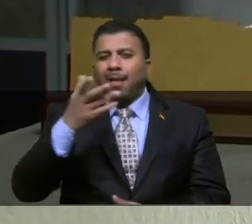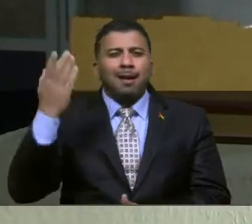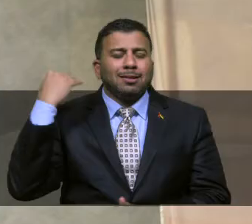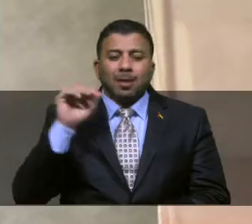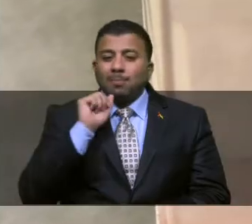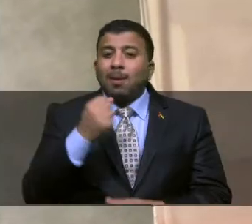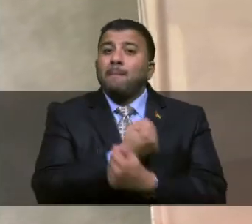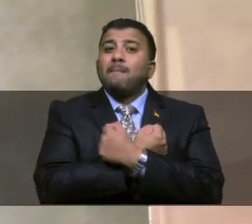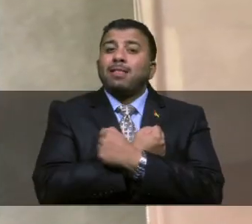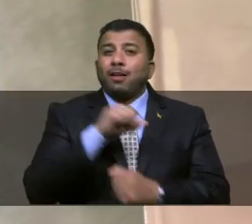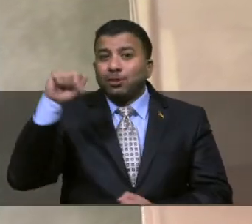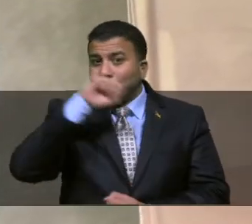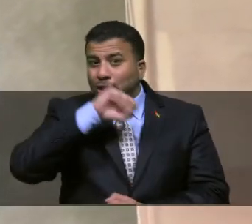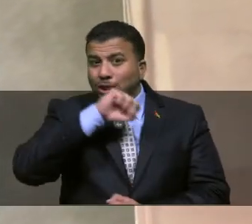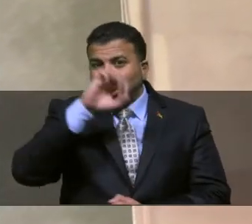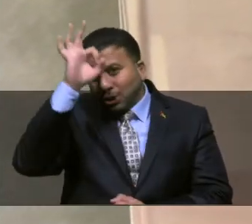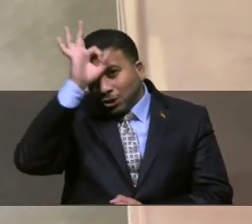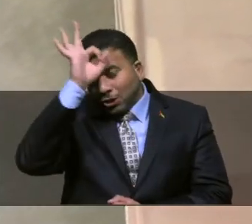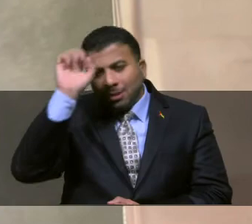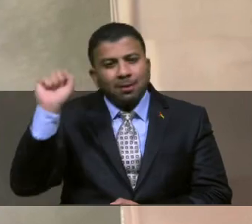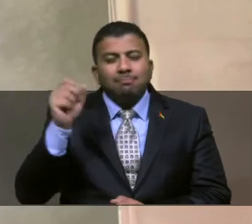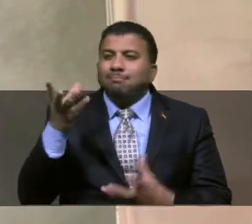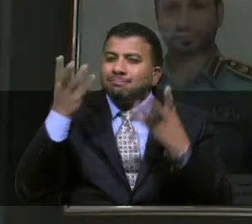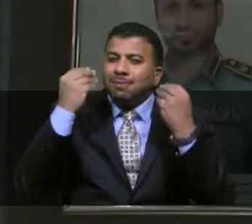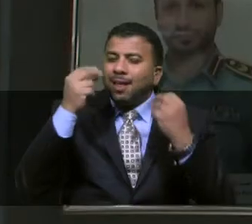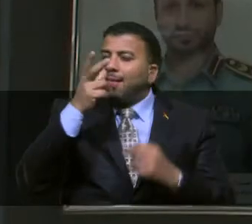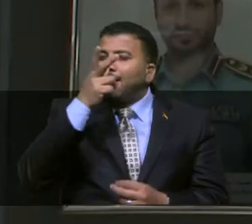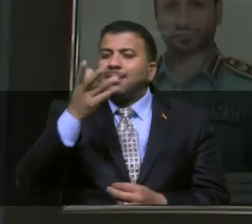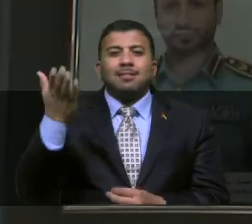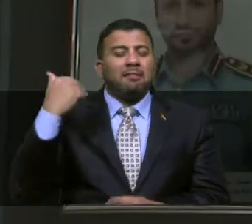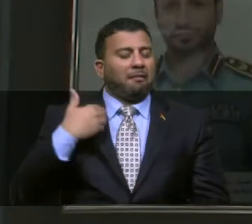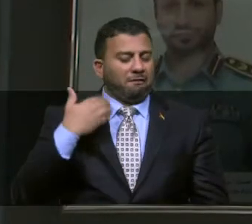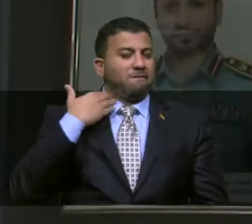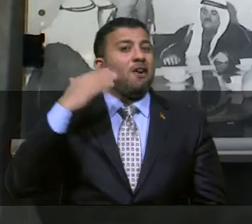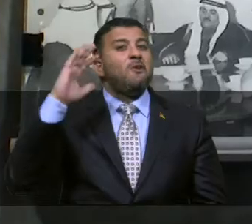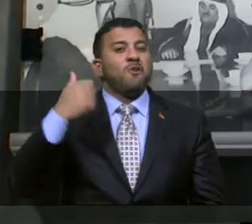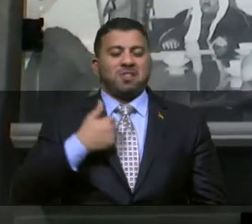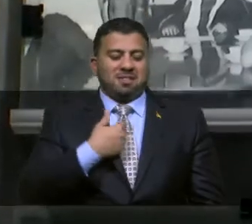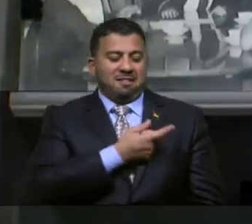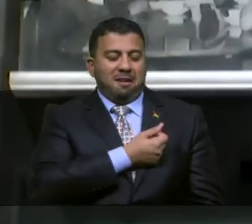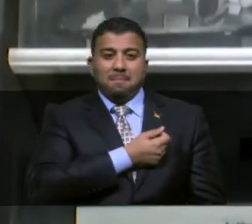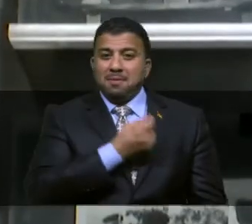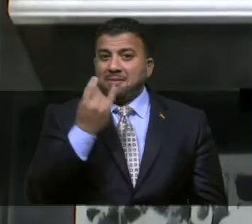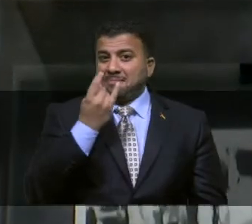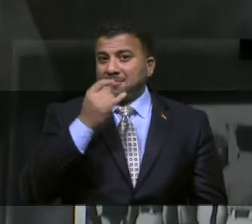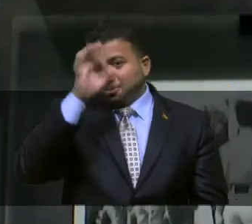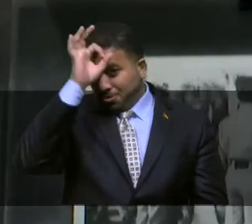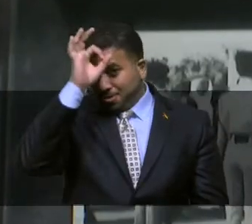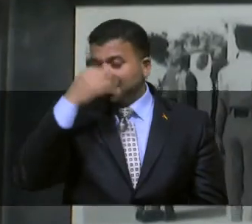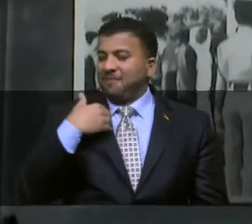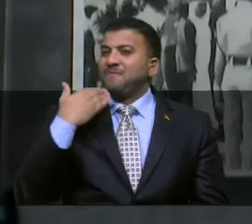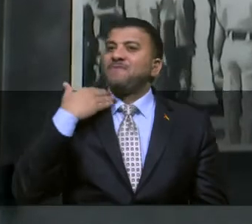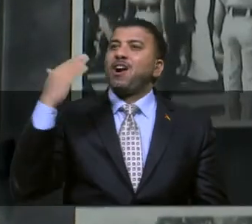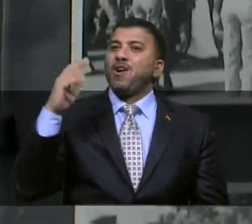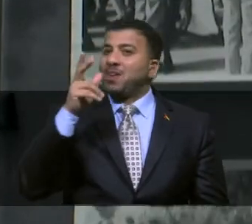الشارقة محطة يقف عندها التاريخ، وفخر لرجال الأمن كل في موقعه،